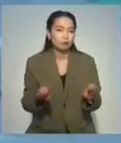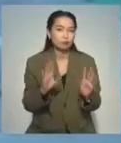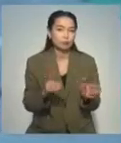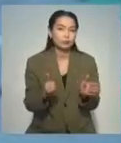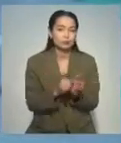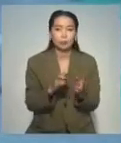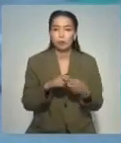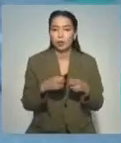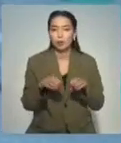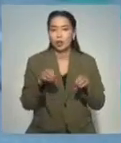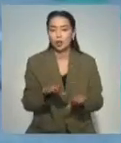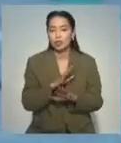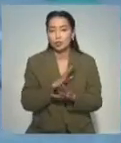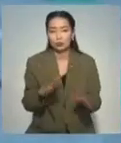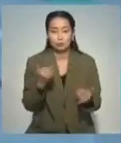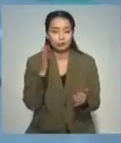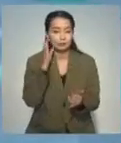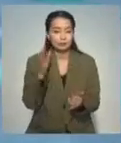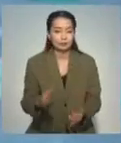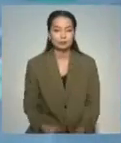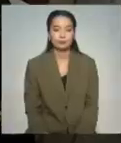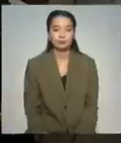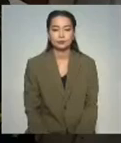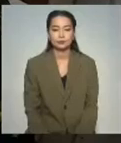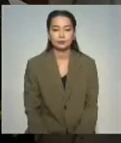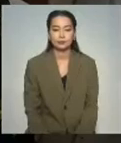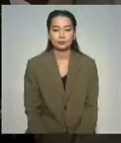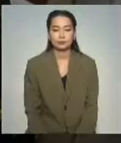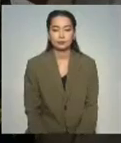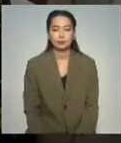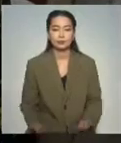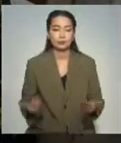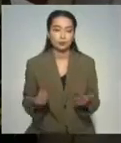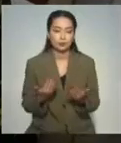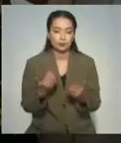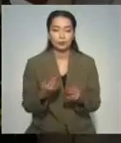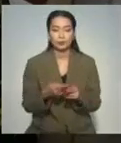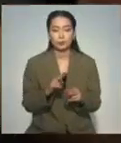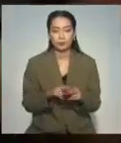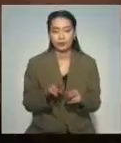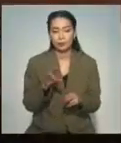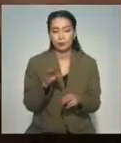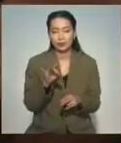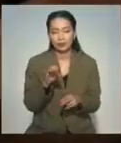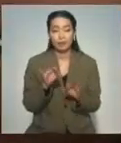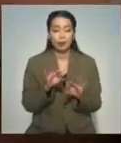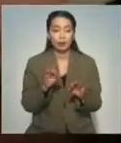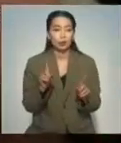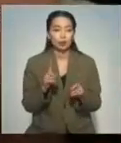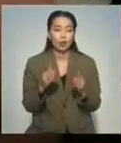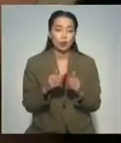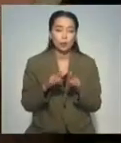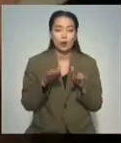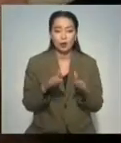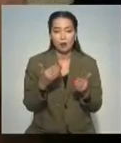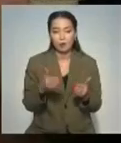проблема никак не решалась. Анастасия Дроняк с подробностями. Жительница Белого Клавдия Митронина говорит, теперь делать все домашние дела в